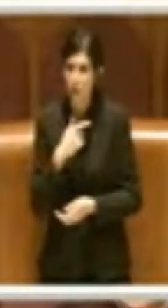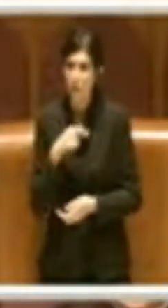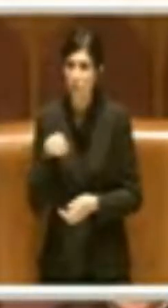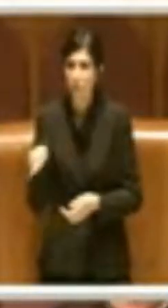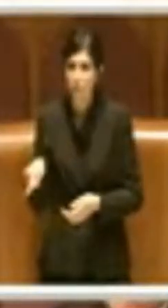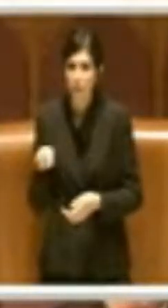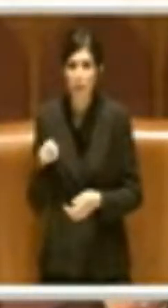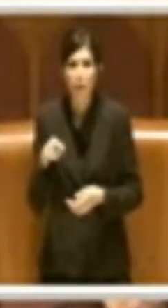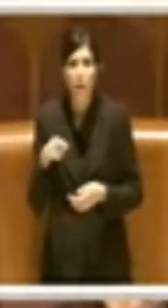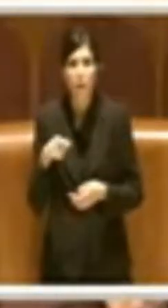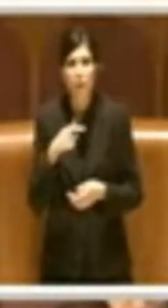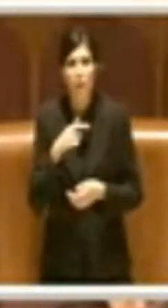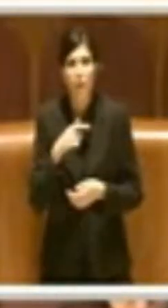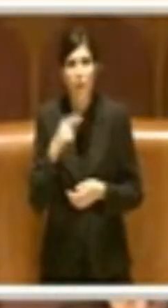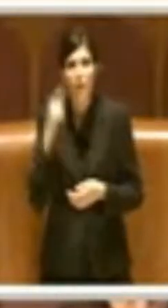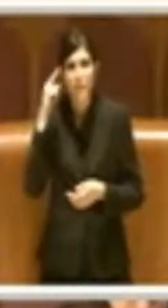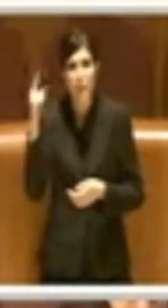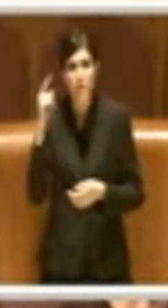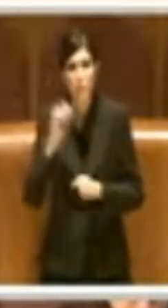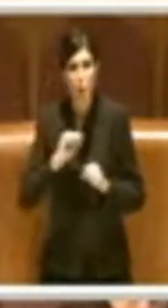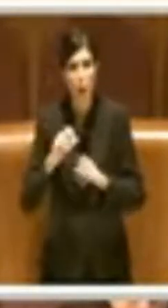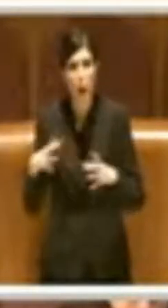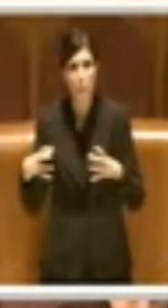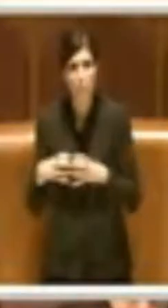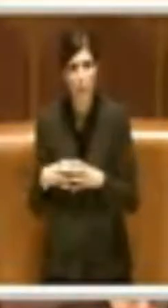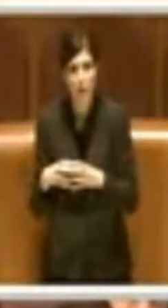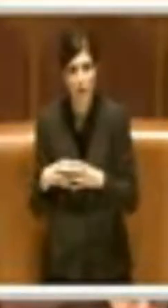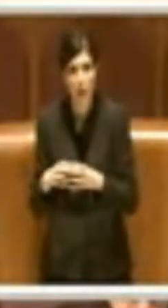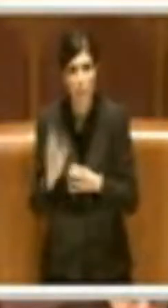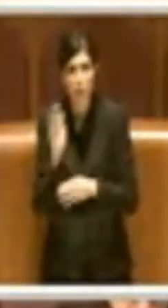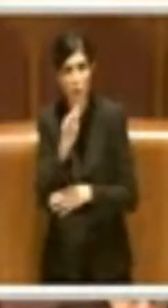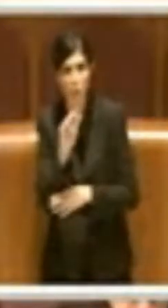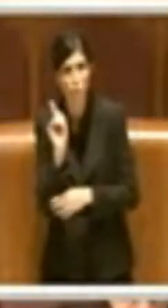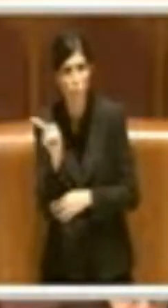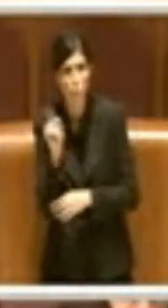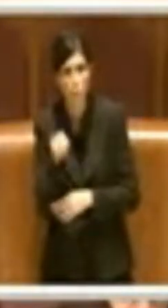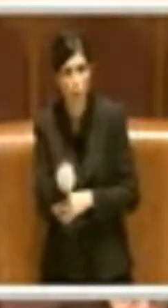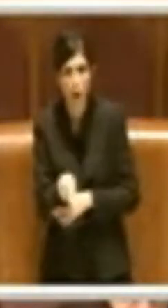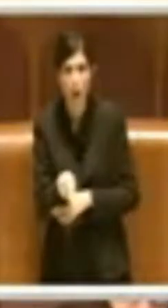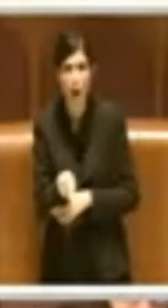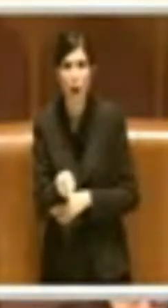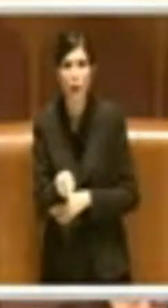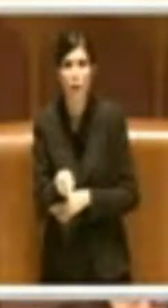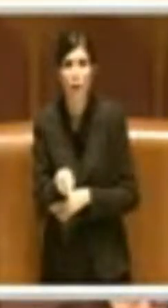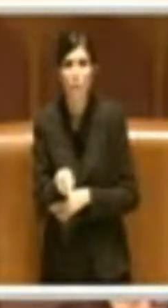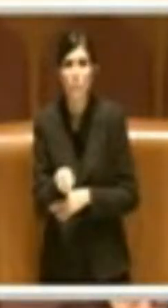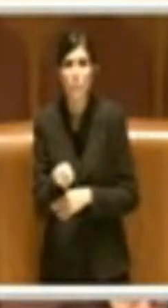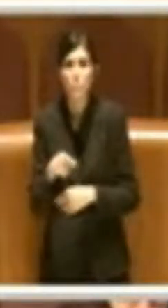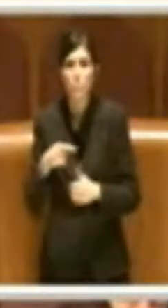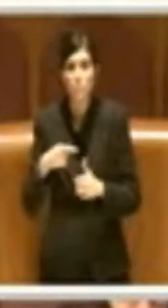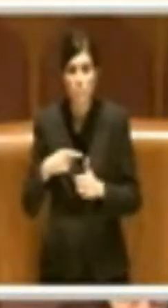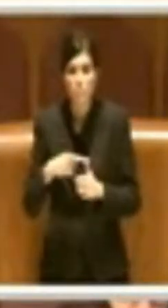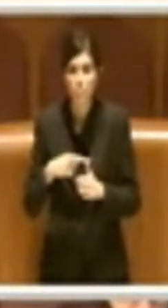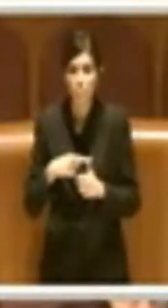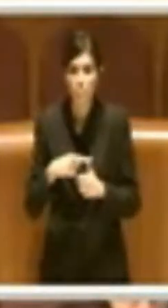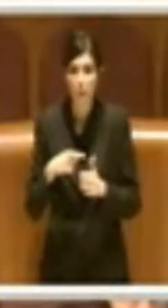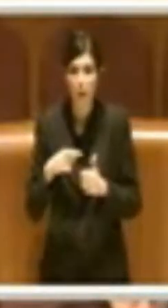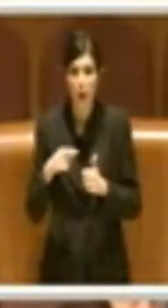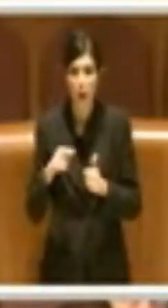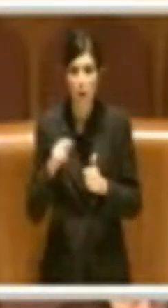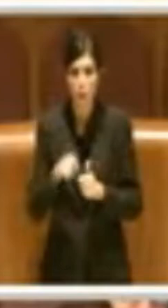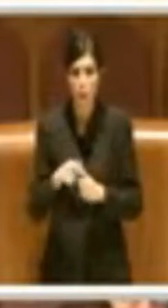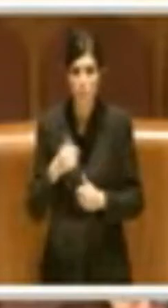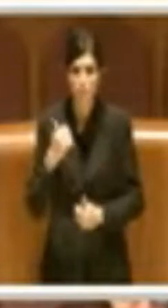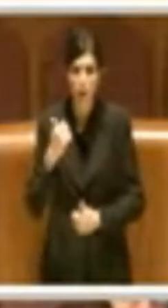le intenzioni di questa amministrazione per il futuro, che sono quelle di, oltre ad aver sbloccato il famoso